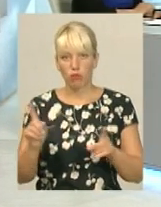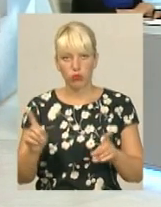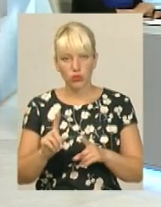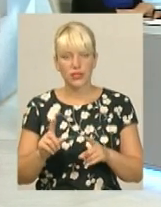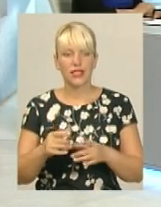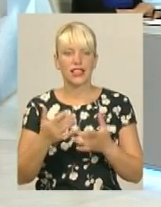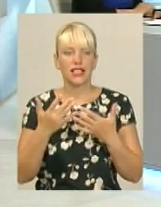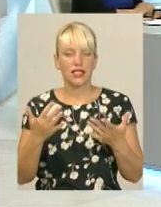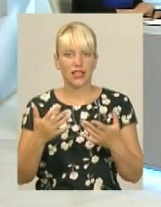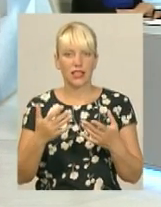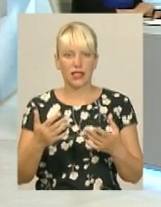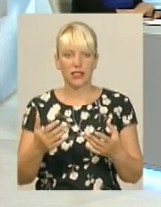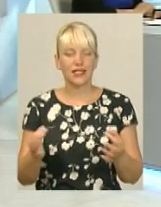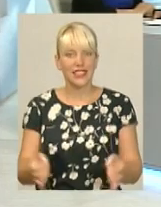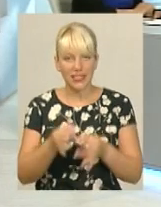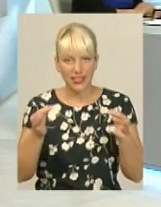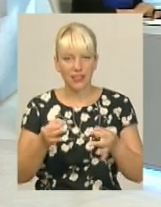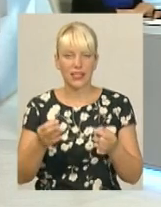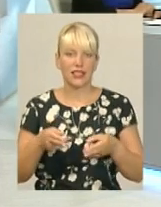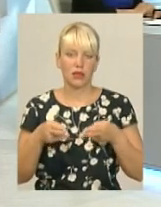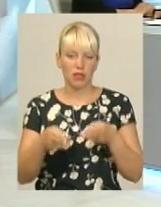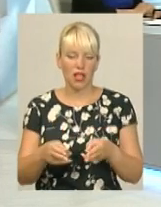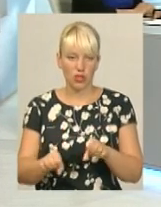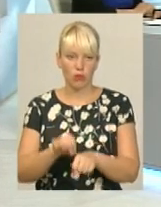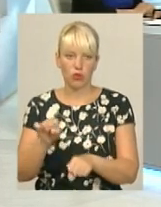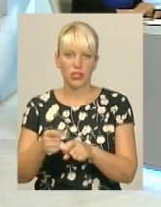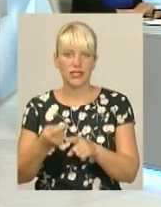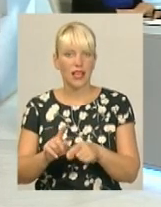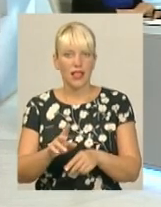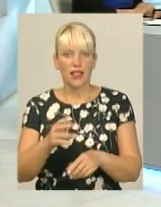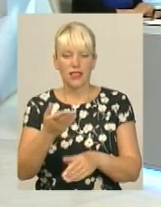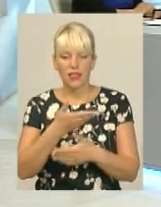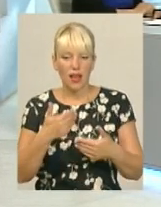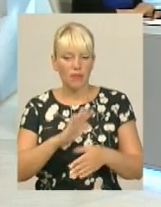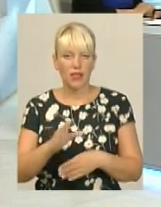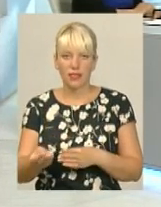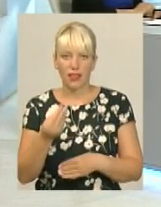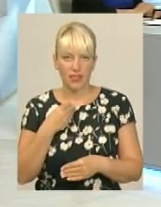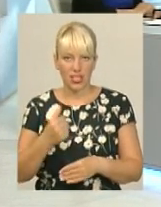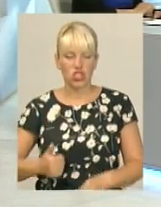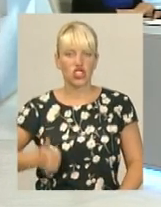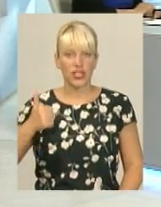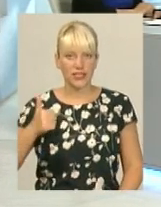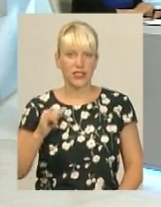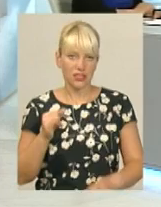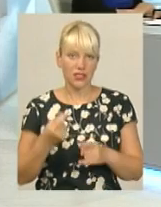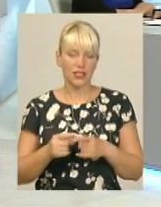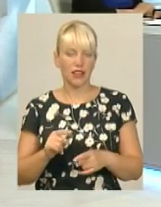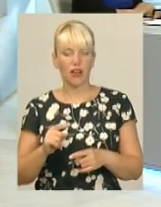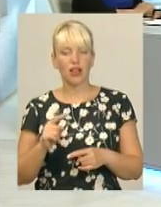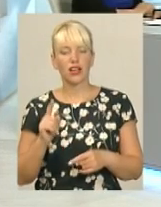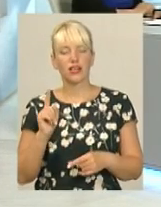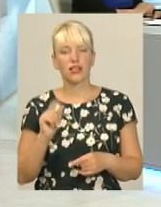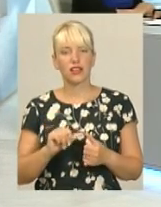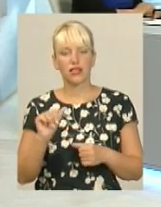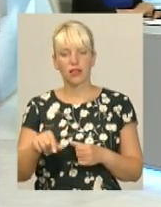роду такі кримінальні правопорушення. Воно нам не додає честі, і крім того, і сьогодні далі в нас є